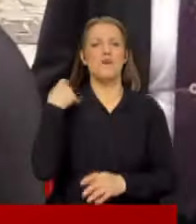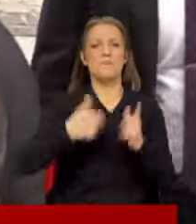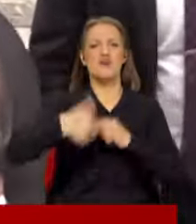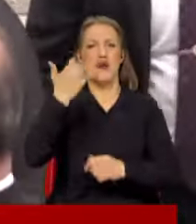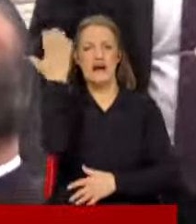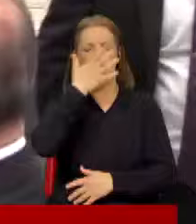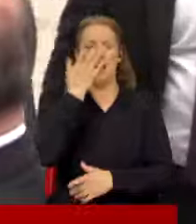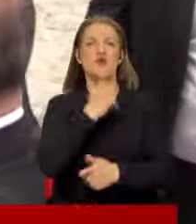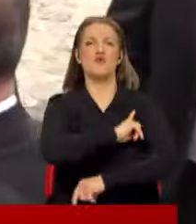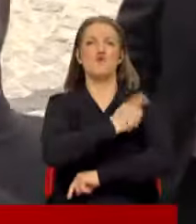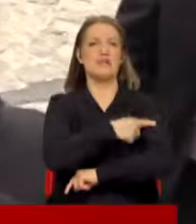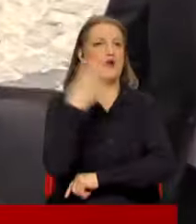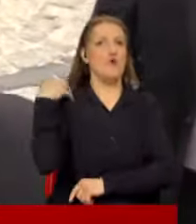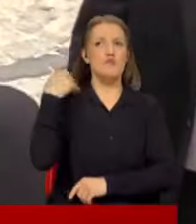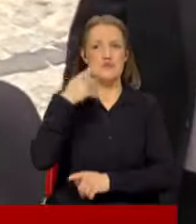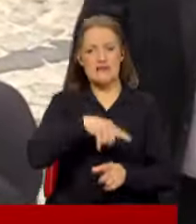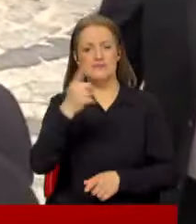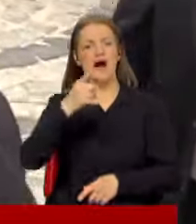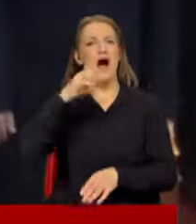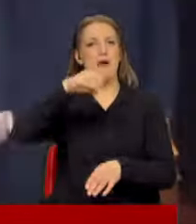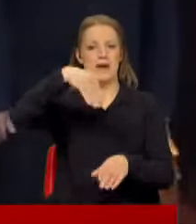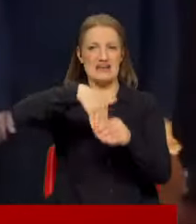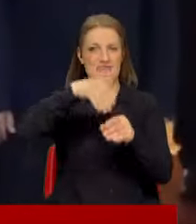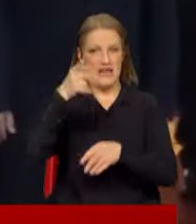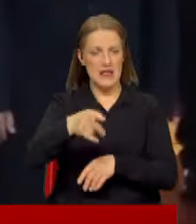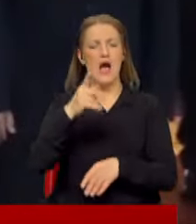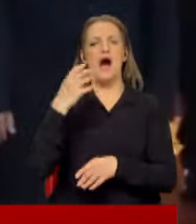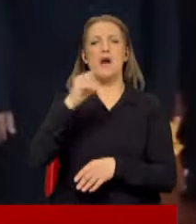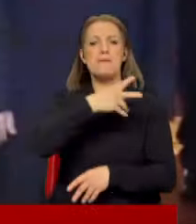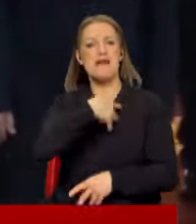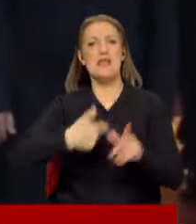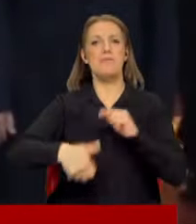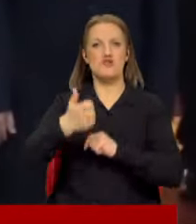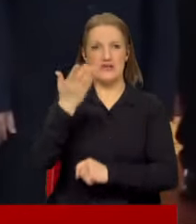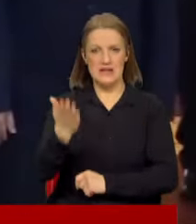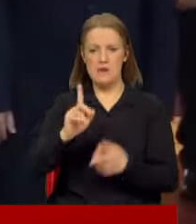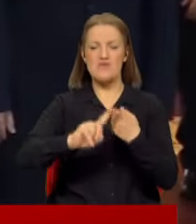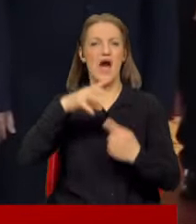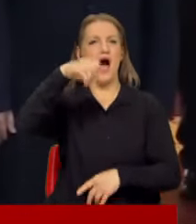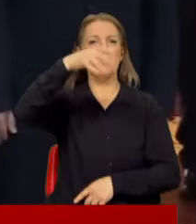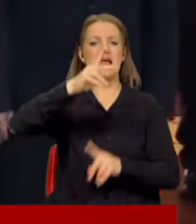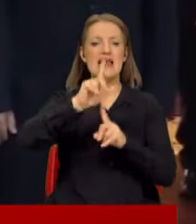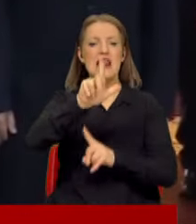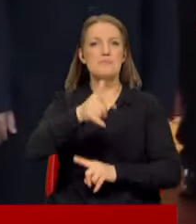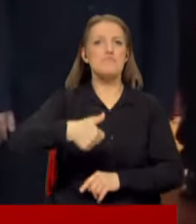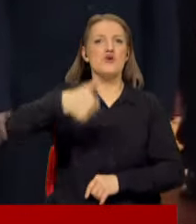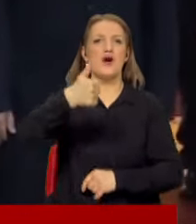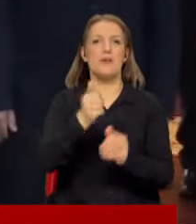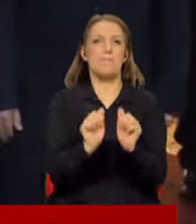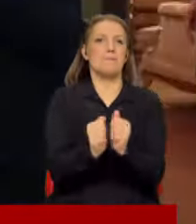Kara Kuvvetleri Komutanı'nın yanı sıra AK Parti Milletvekili, AK Parti Belediye Başkanı ve AK Parti İl Başkanı eşlik etti.